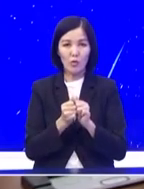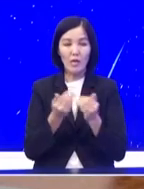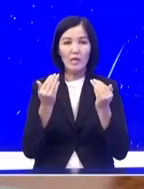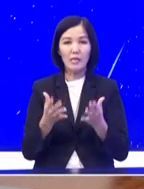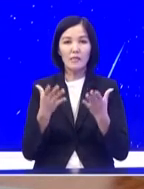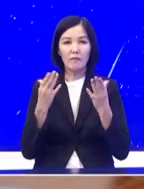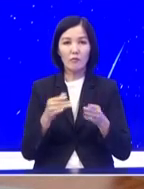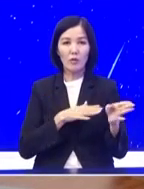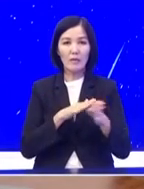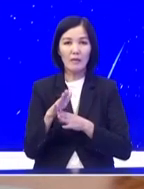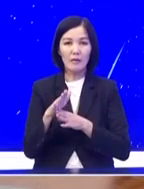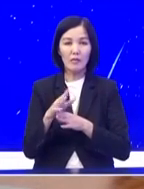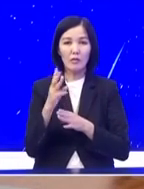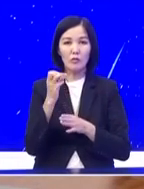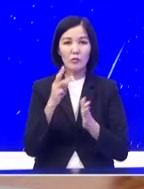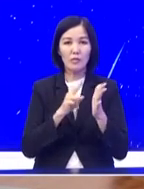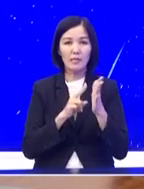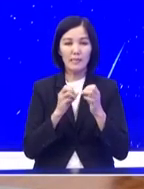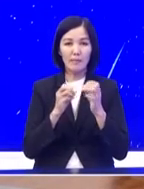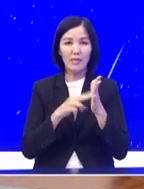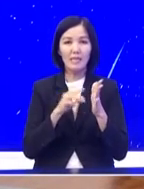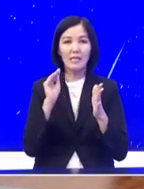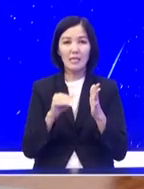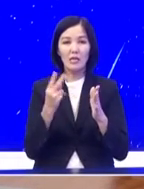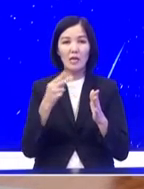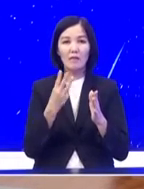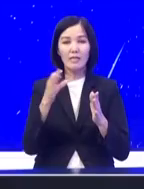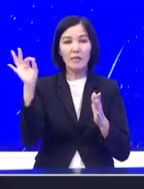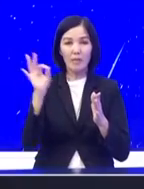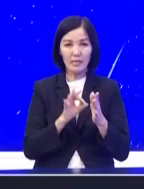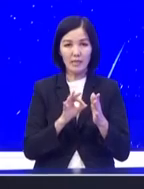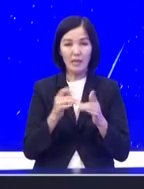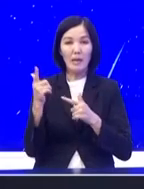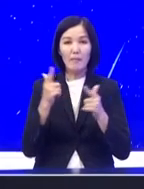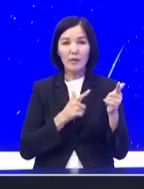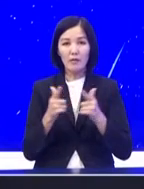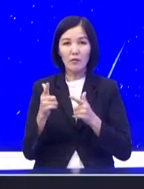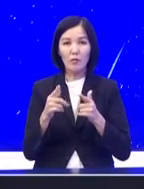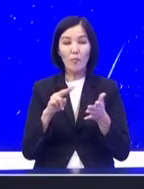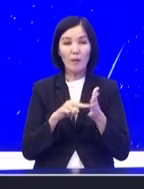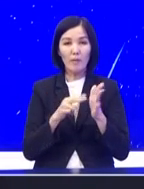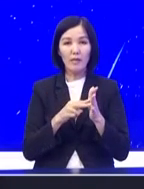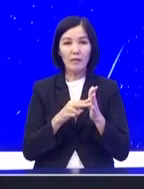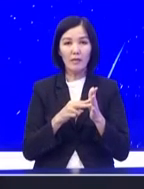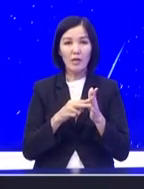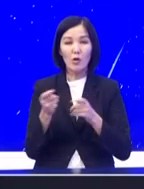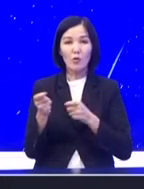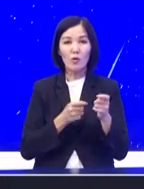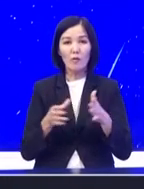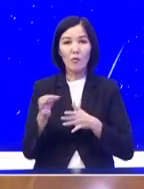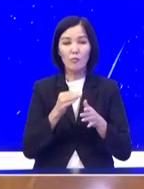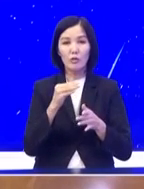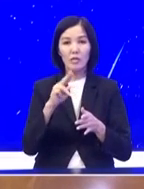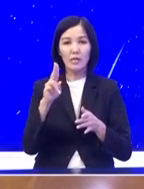сегодня уже реализовано порядка 317 тысяч. Это 23%. Подготовка идет по плану, заверило руководство областного